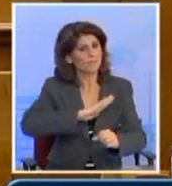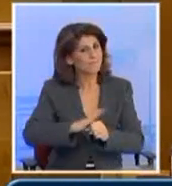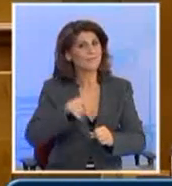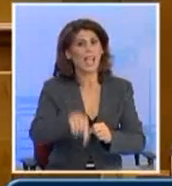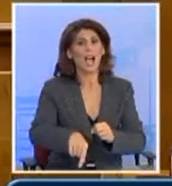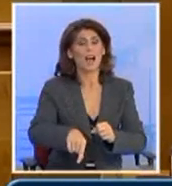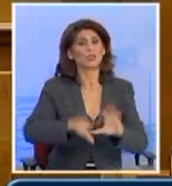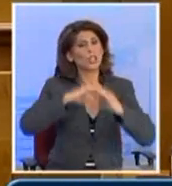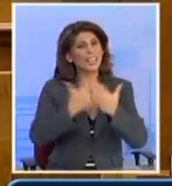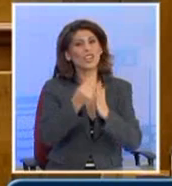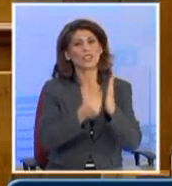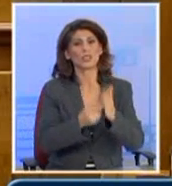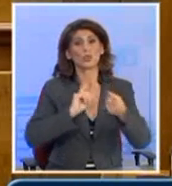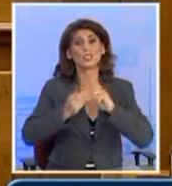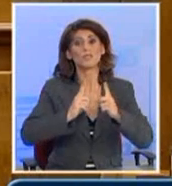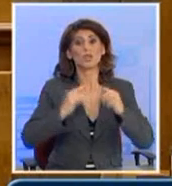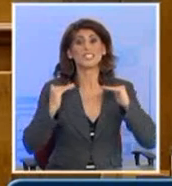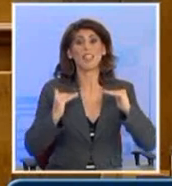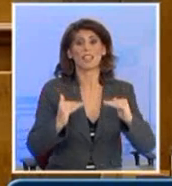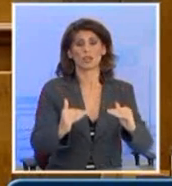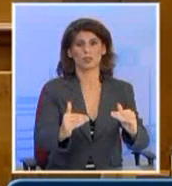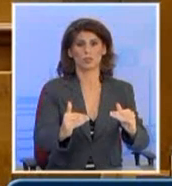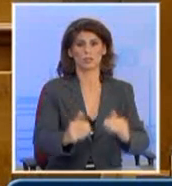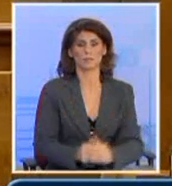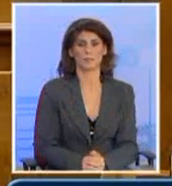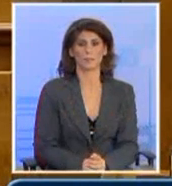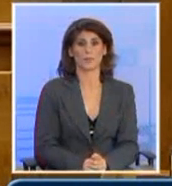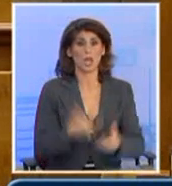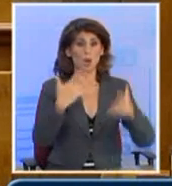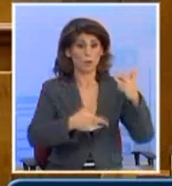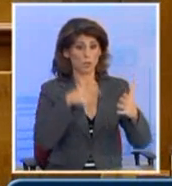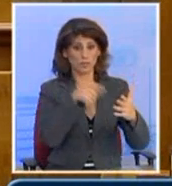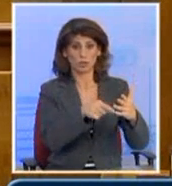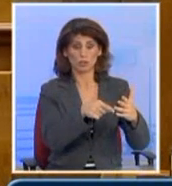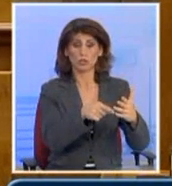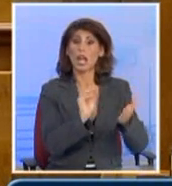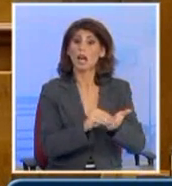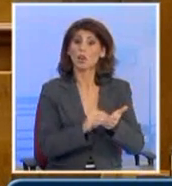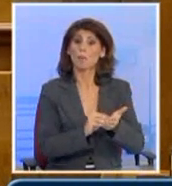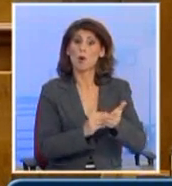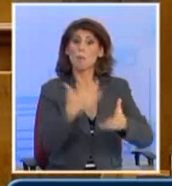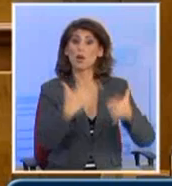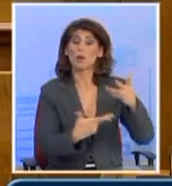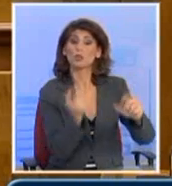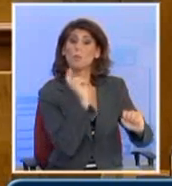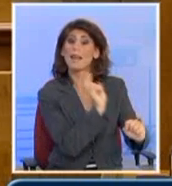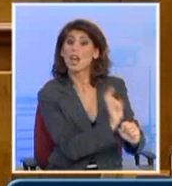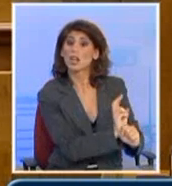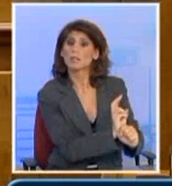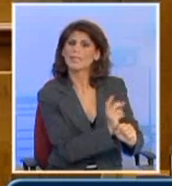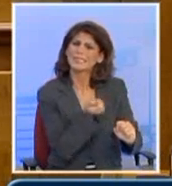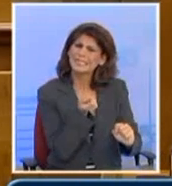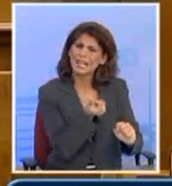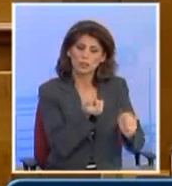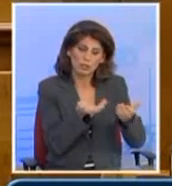του Συμφώνου Σταθερότητας. Ο προϋπολογισμός αυτός είναι επίσης ο προϋπολογισμός του πλεονάσματος ή έστω